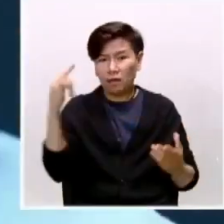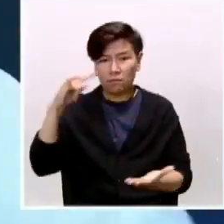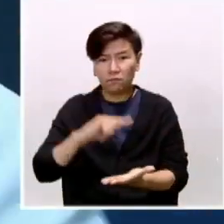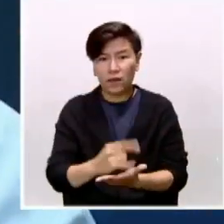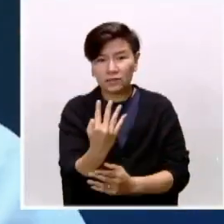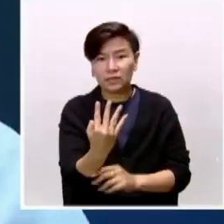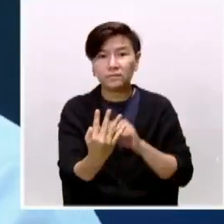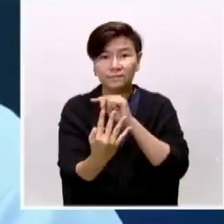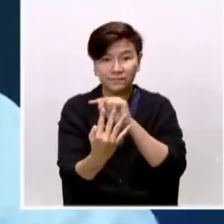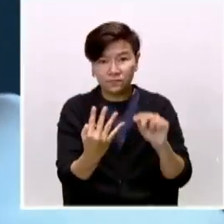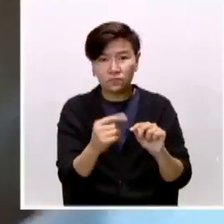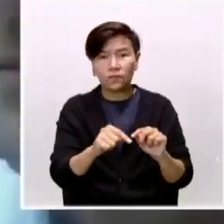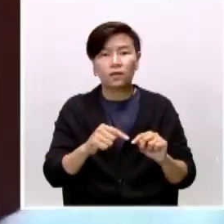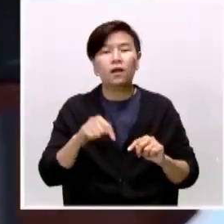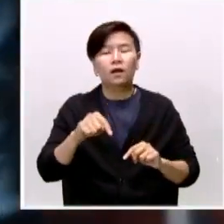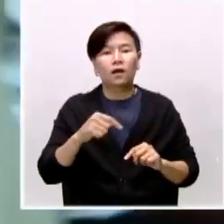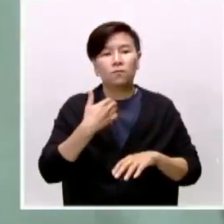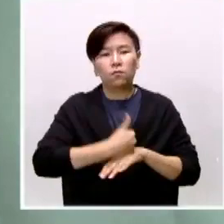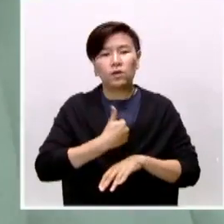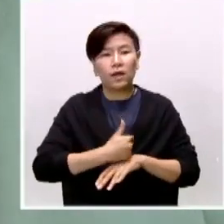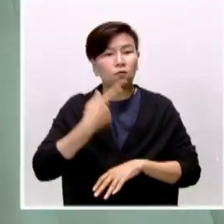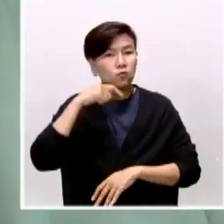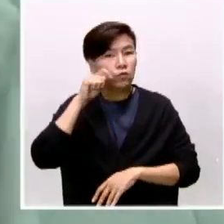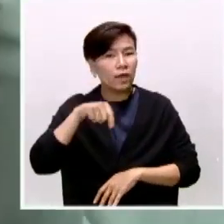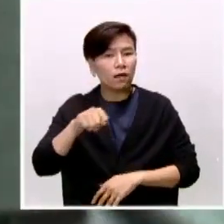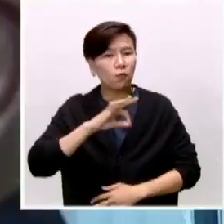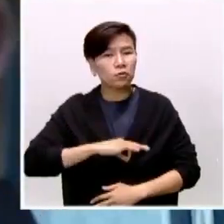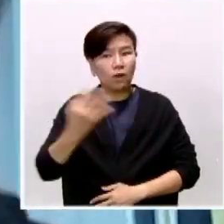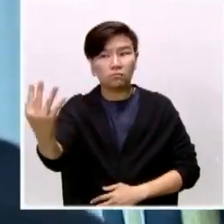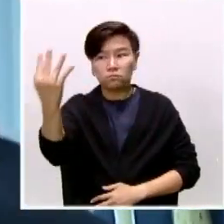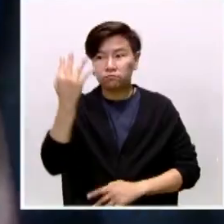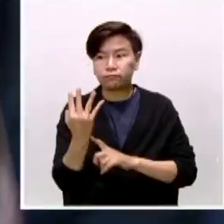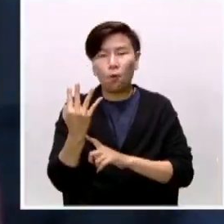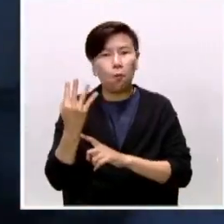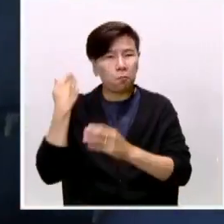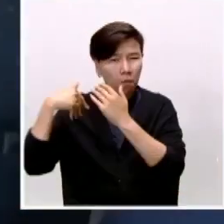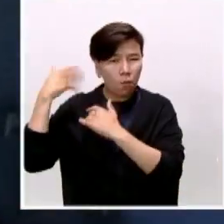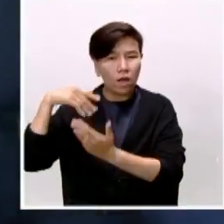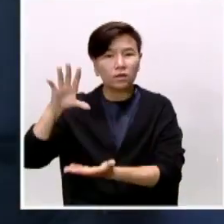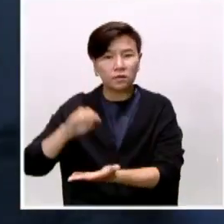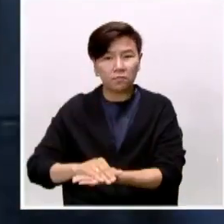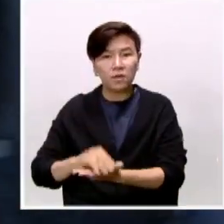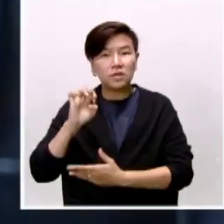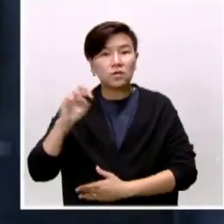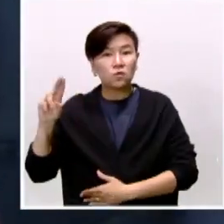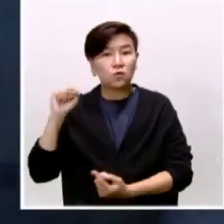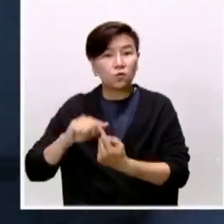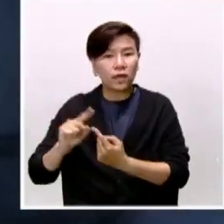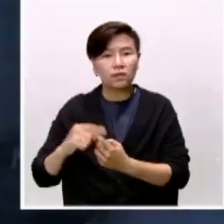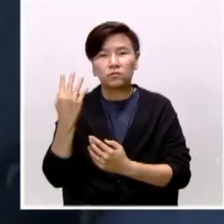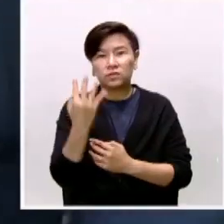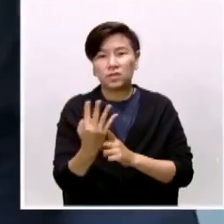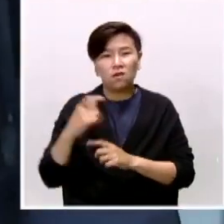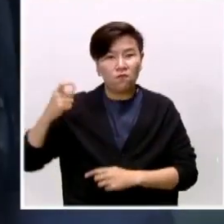ะคะซึ่งผู้นำยูเครนเองก็บอกว่านี่เป็นการไปเยือนครั้งประวัติศาสตร์เลยทีเดียวค่ะผู้นำ4ชาติ EU ได้แก่ฝรั่งเศสเยอร